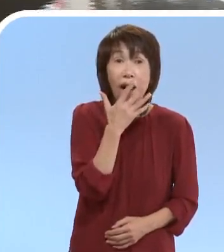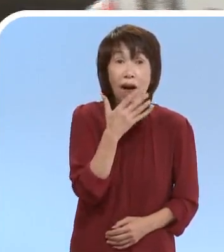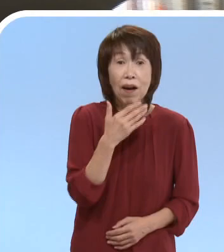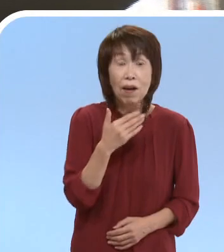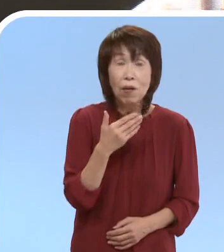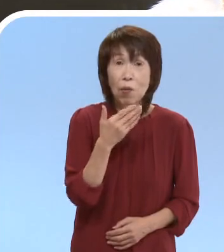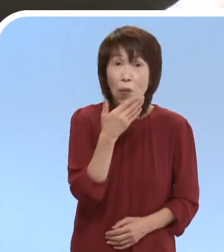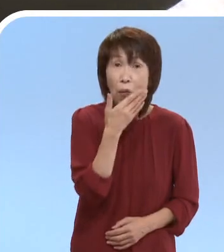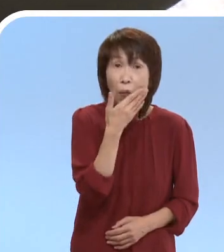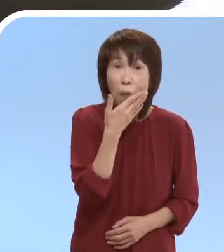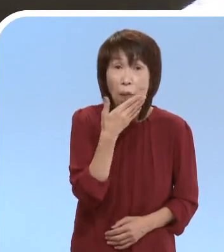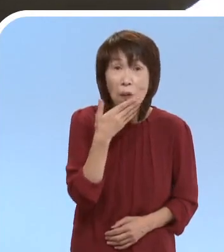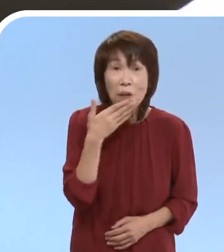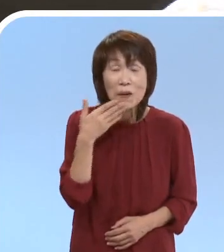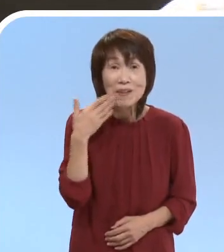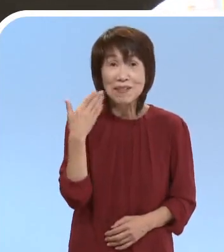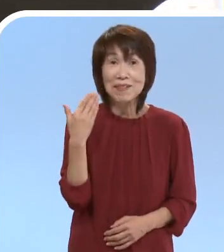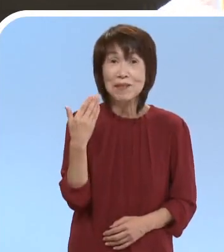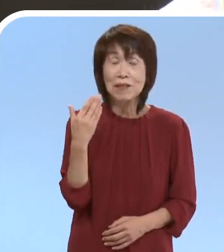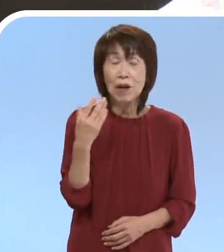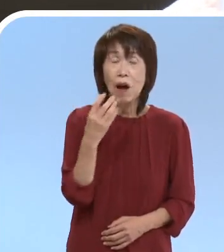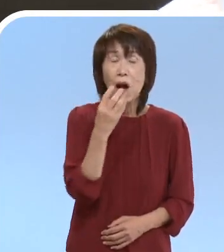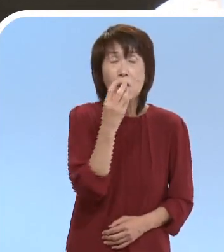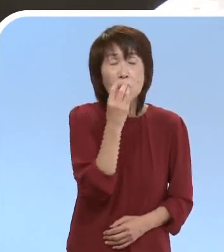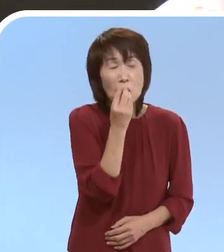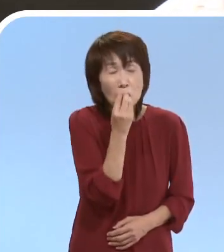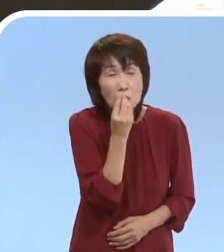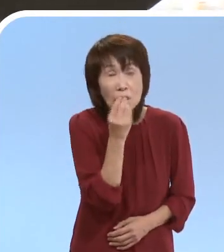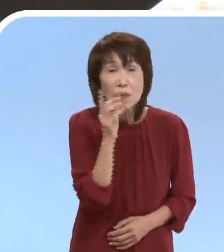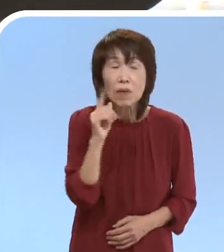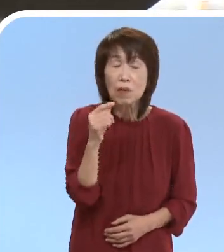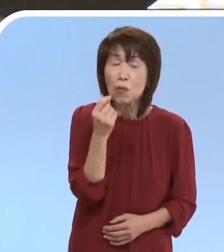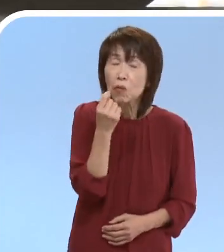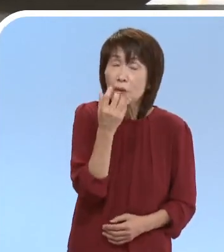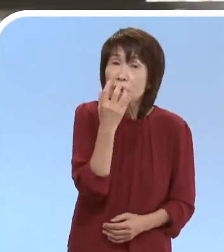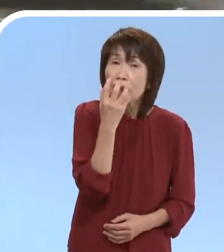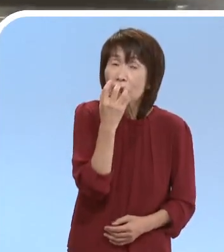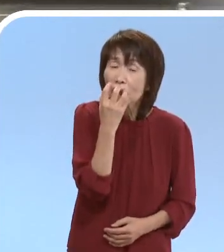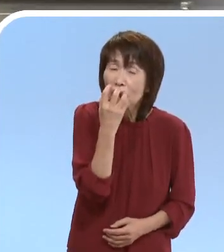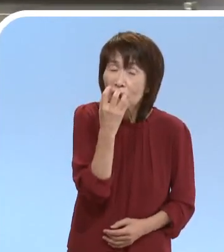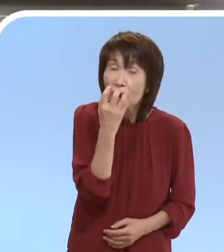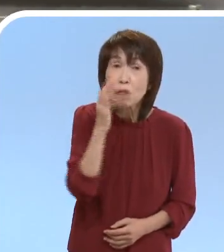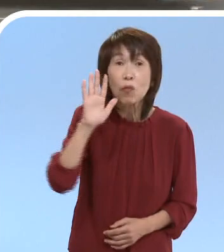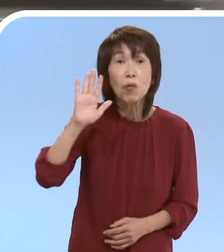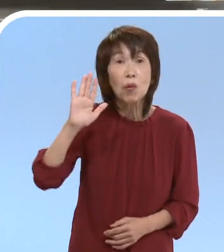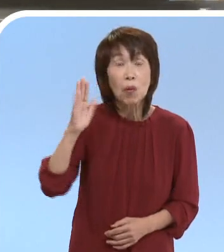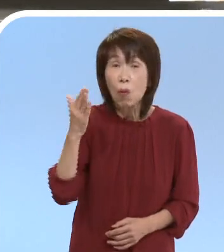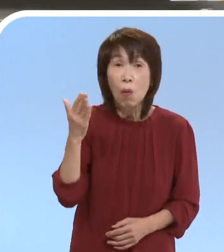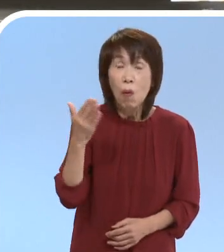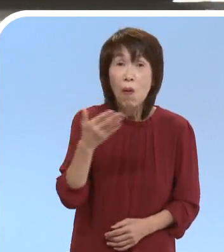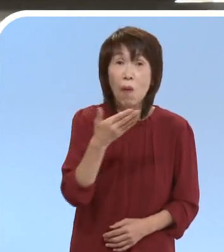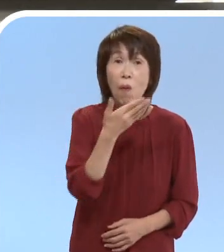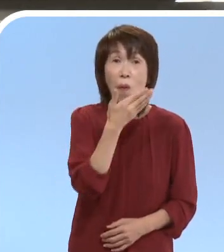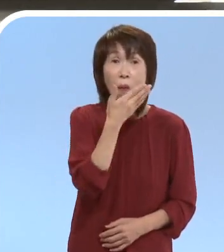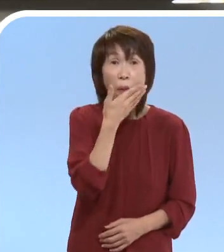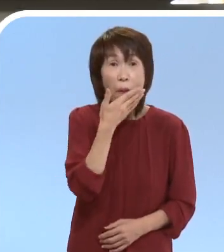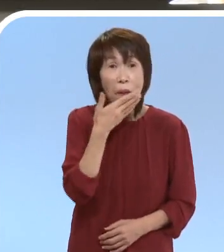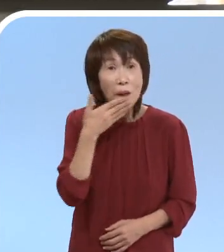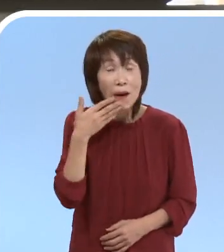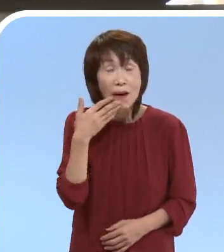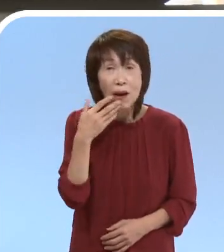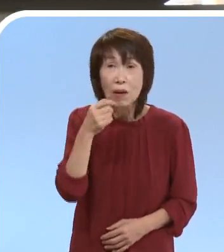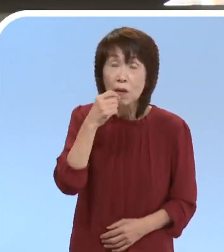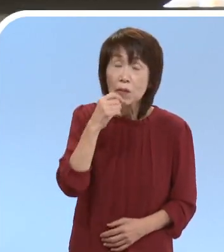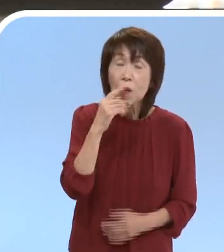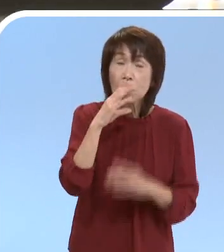わ、爽やかな酸味と、あ、そしてちょっと渋みもあるけれども、